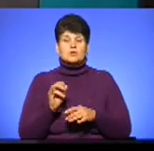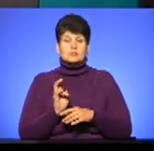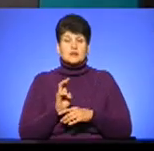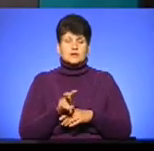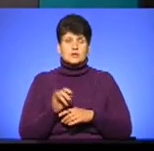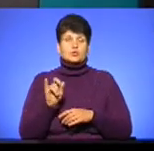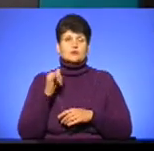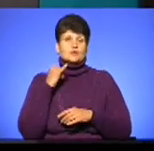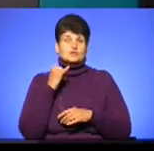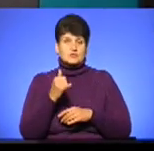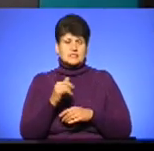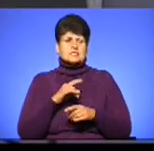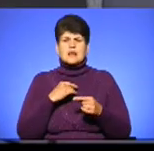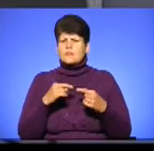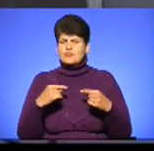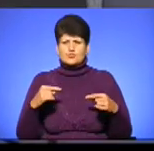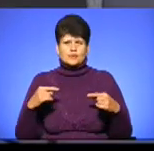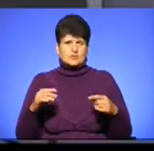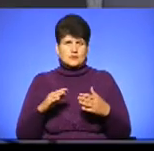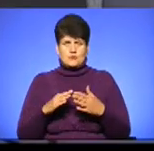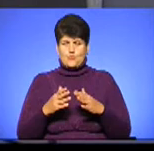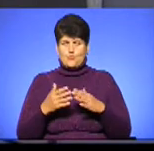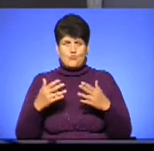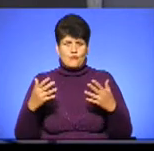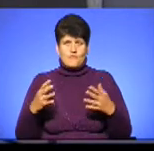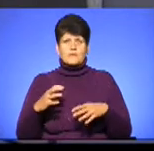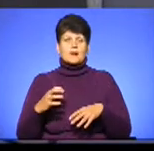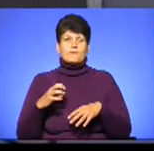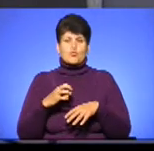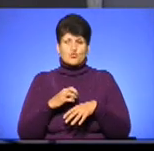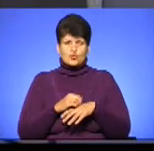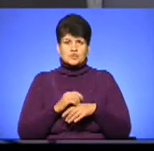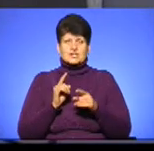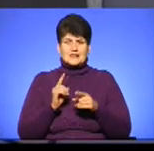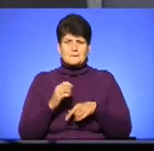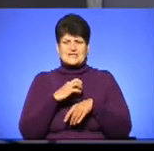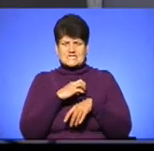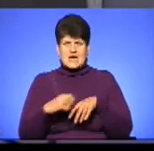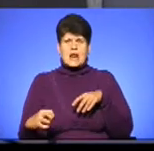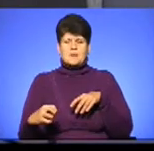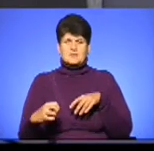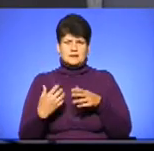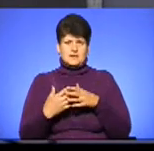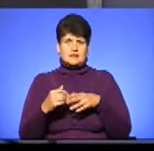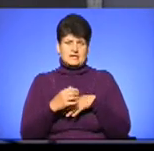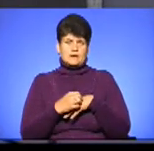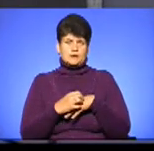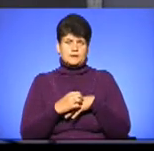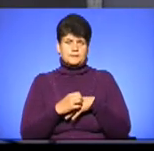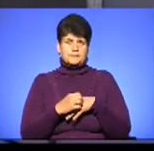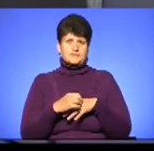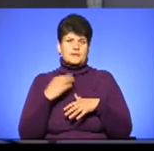кого телефонувати? За будь-яких умов, при покусі, чи навіть про нанесені царапини, наприклад, коли ви знаєте, що миється